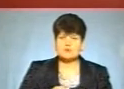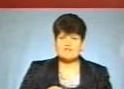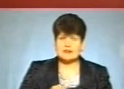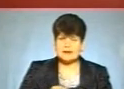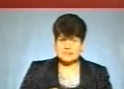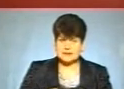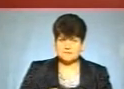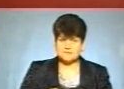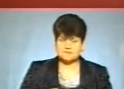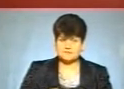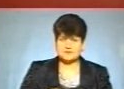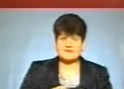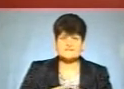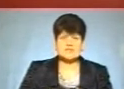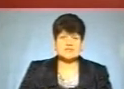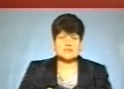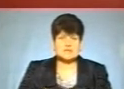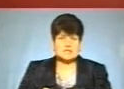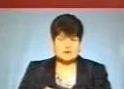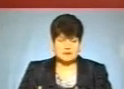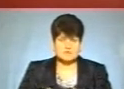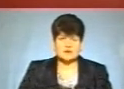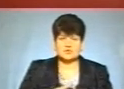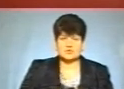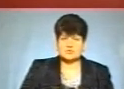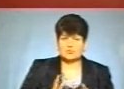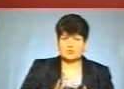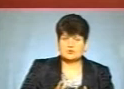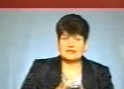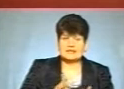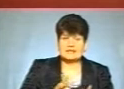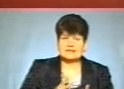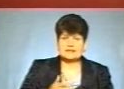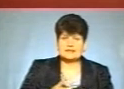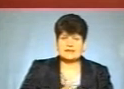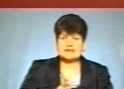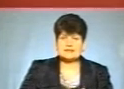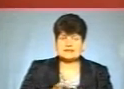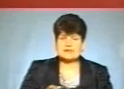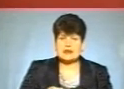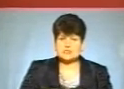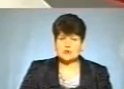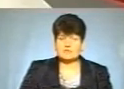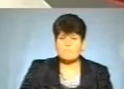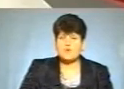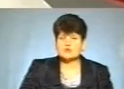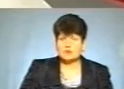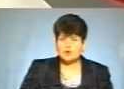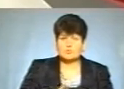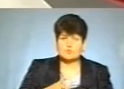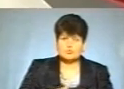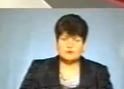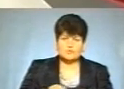так, відділення, відділи, чи десь буде якась централізована постанова, і ми будемо розуміти, що